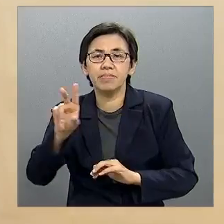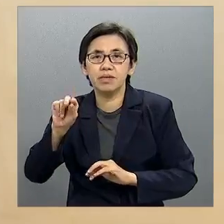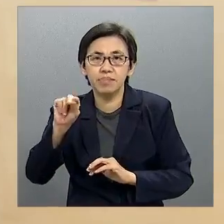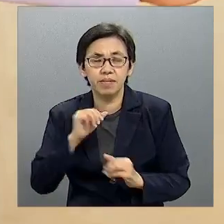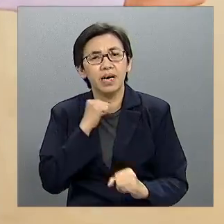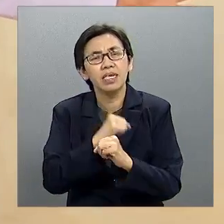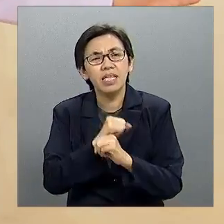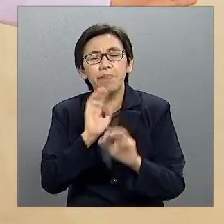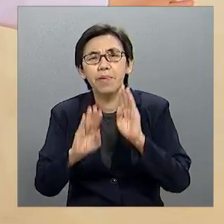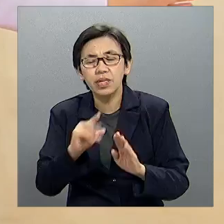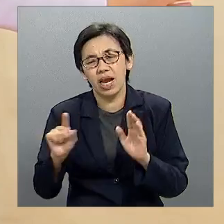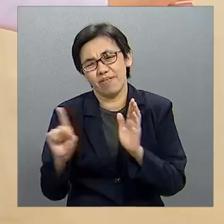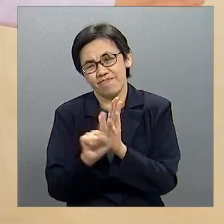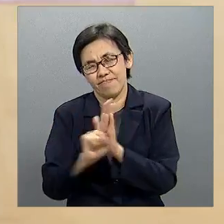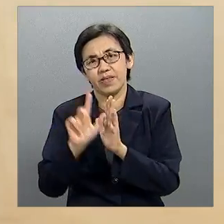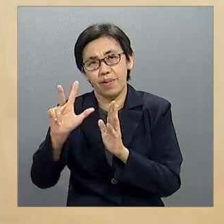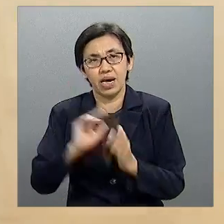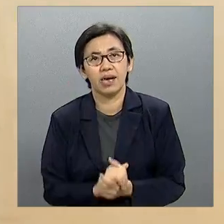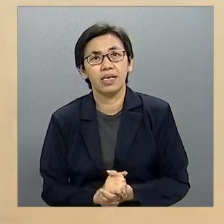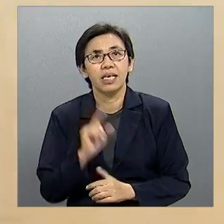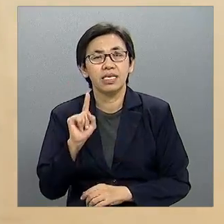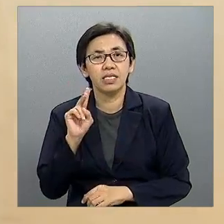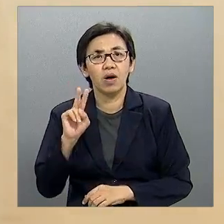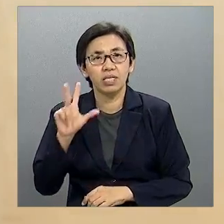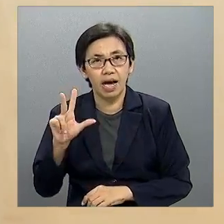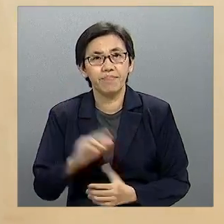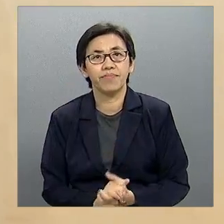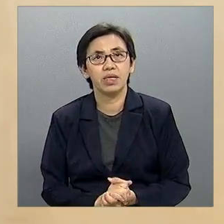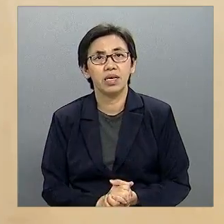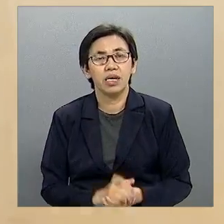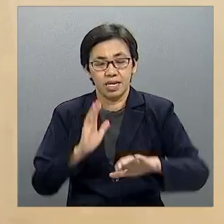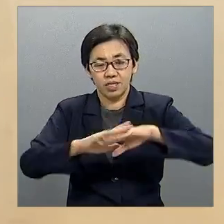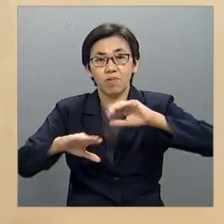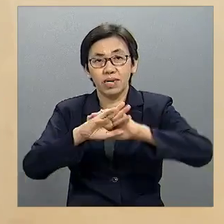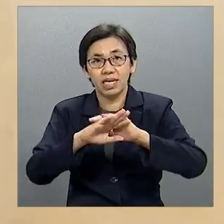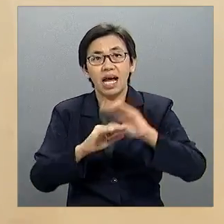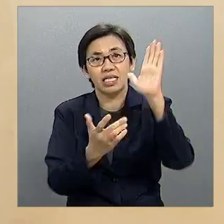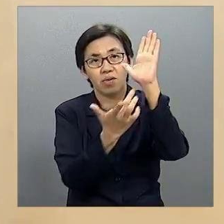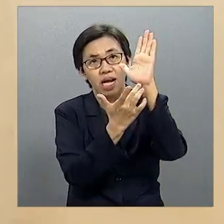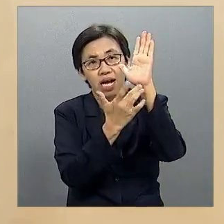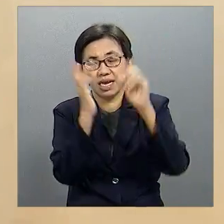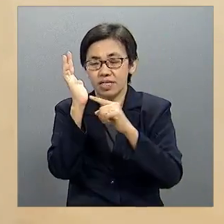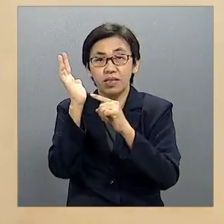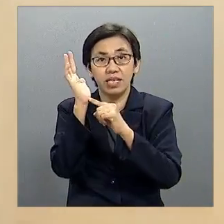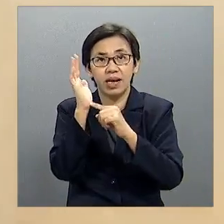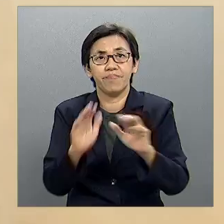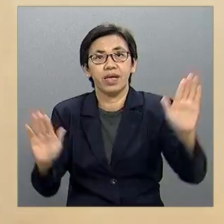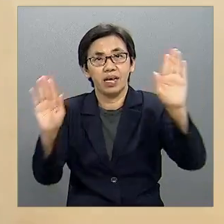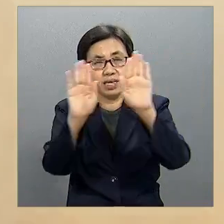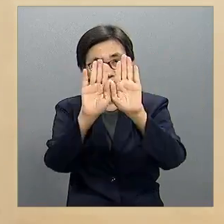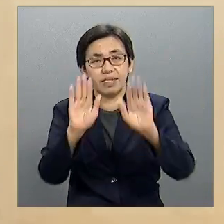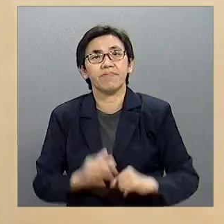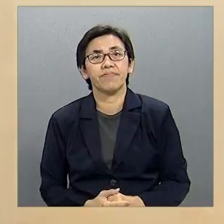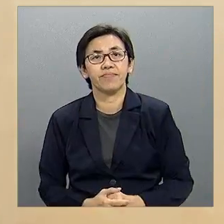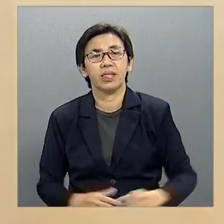เซตนะ1 2 3นะครับให้เราโฟกัสที่บริเวณกระดูกสะบักตรงกลางน ะ ให้หนีบสะบักชิดกันนะครับก็จะช่วยเหมือ